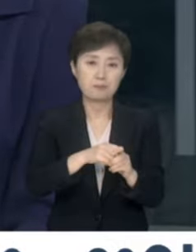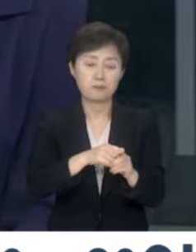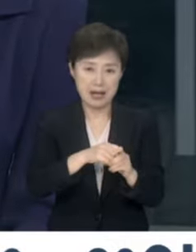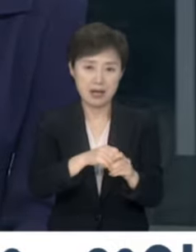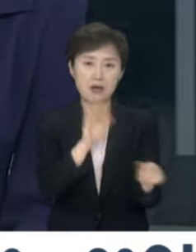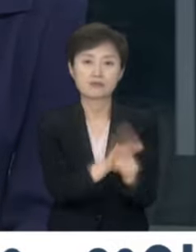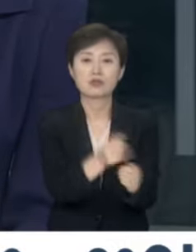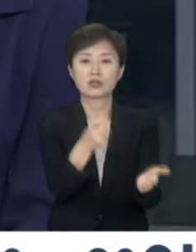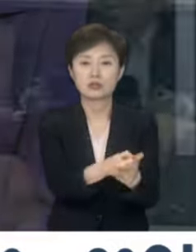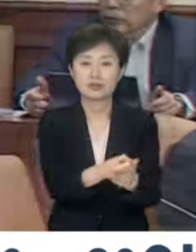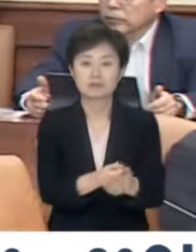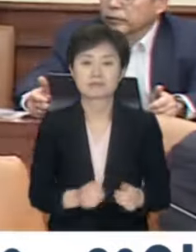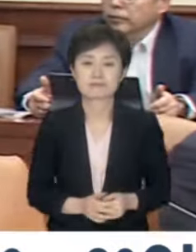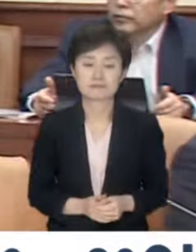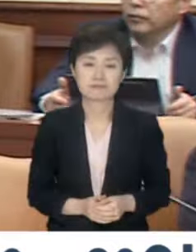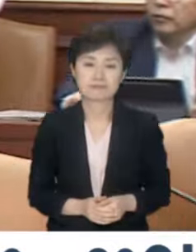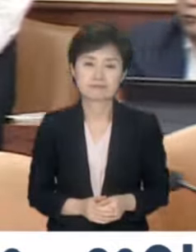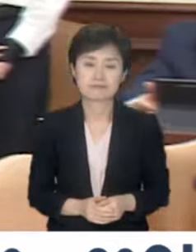정리였습니다